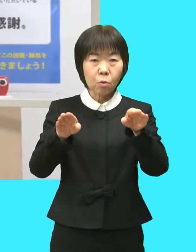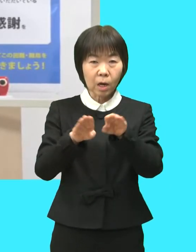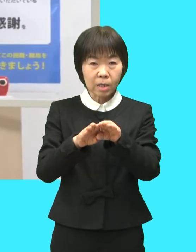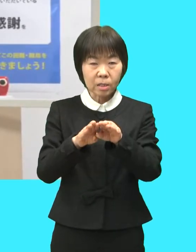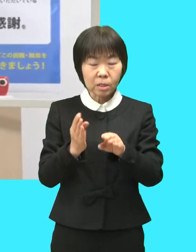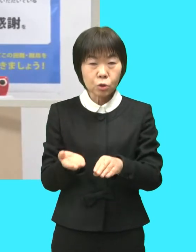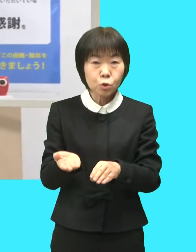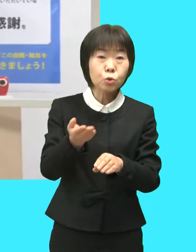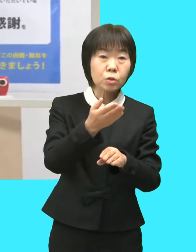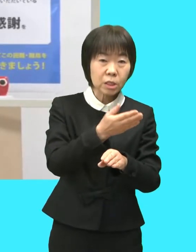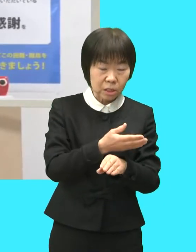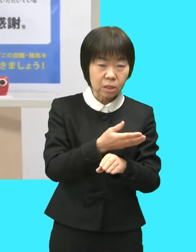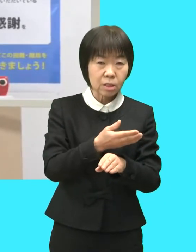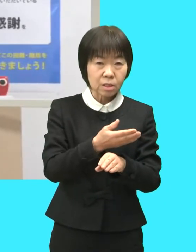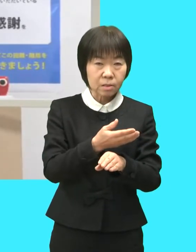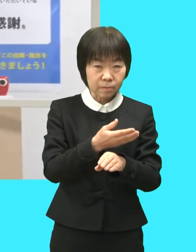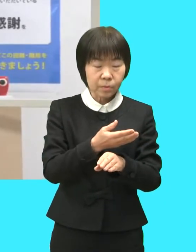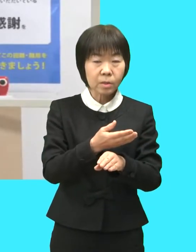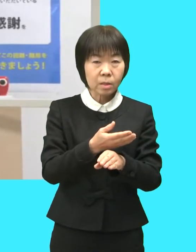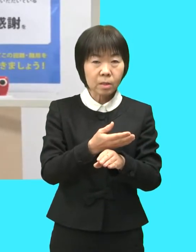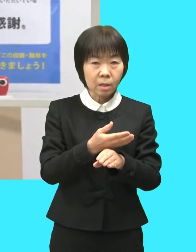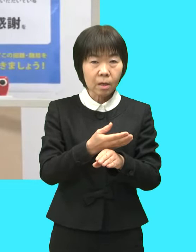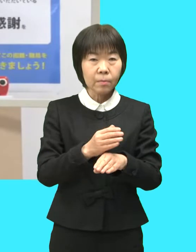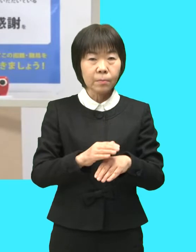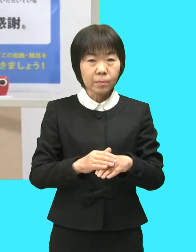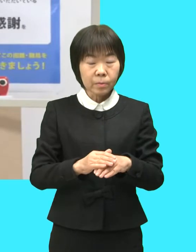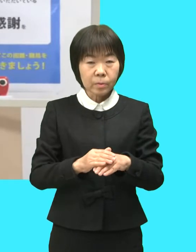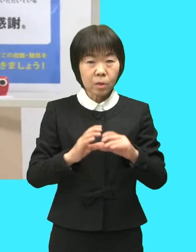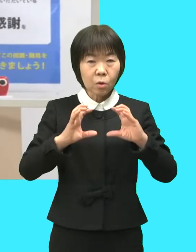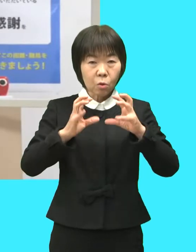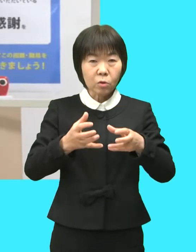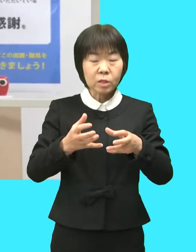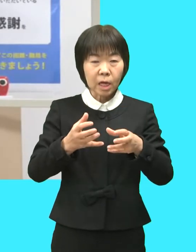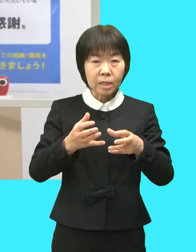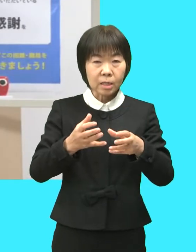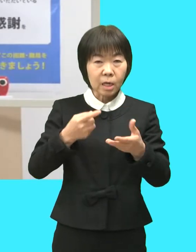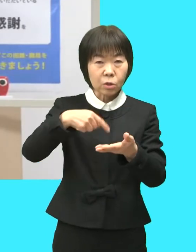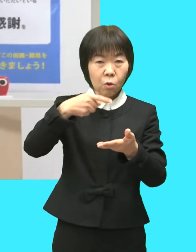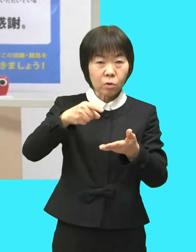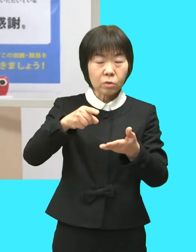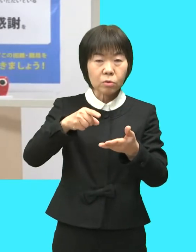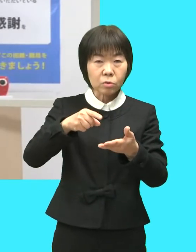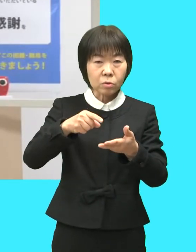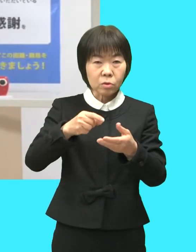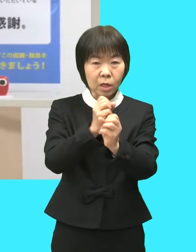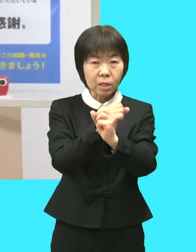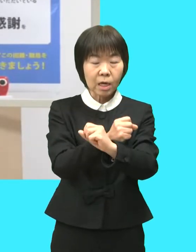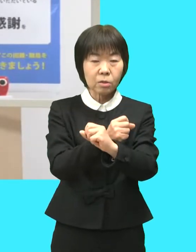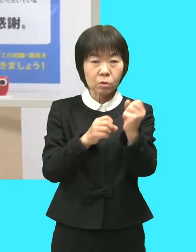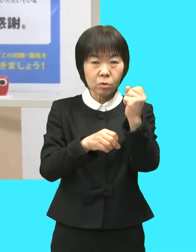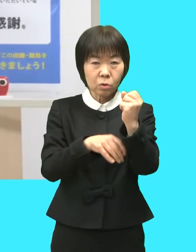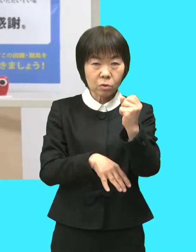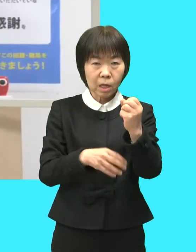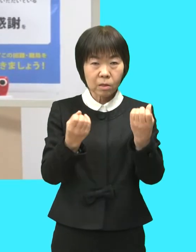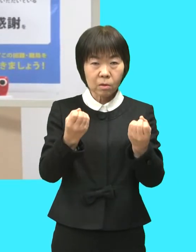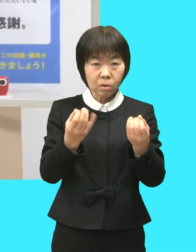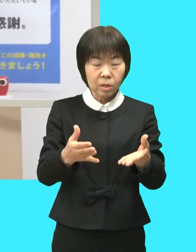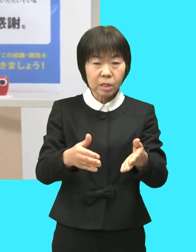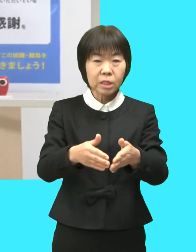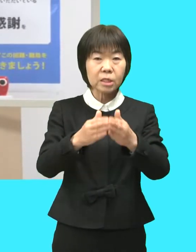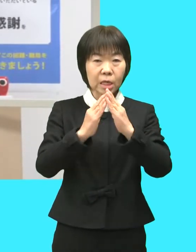続き、本構想の司令塔となる国際教育研究拠点の新設に